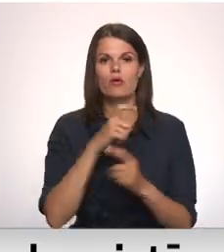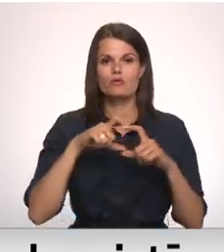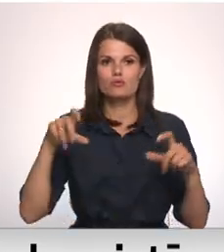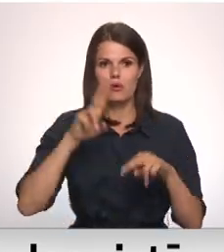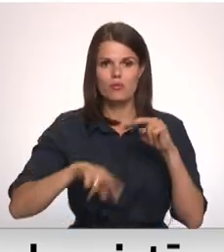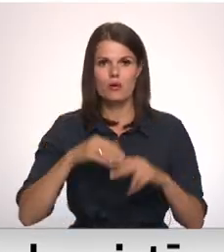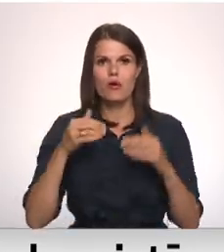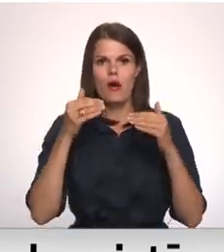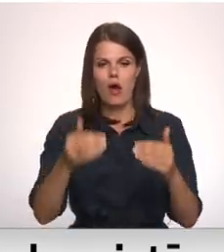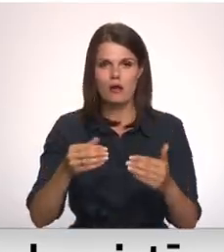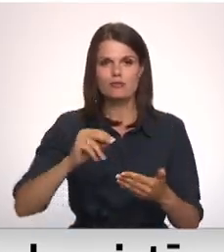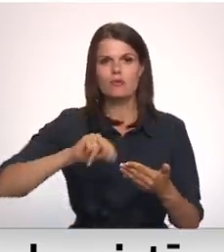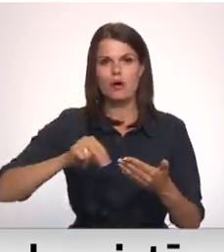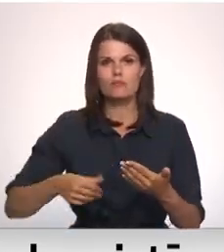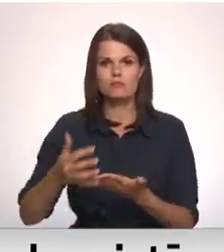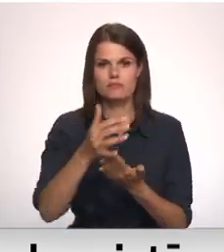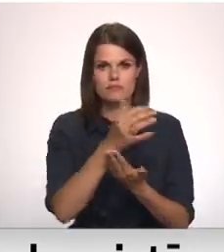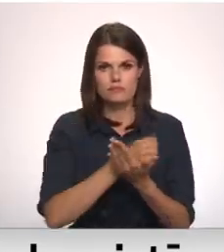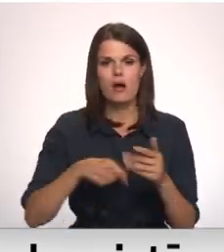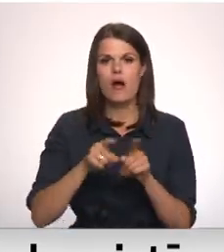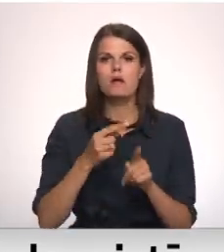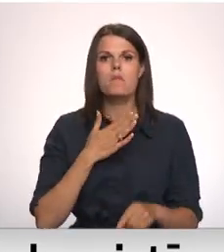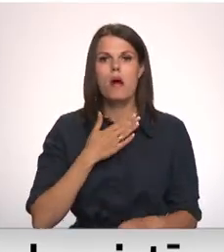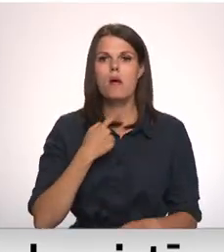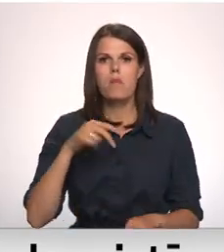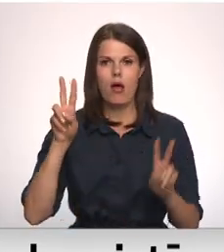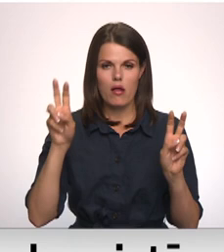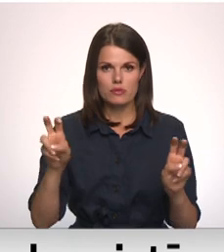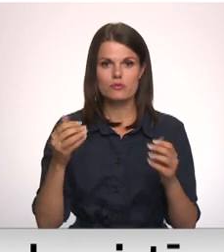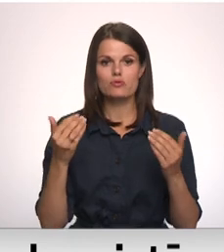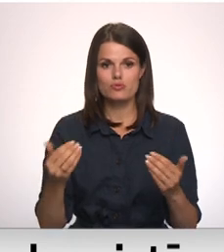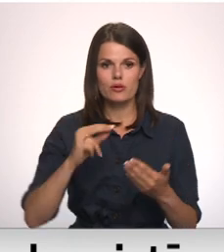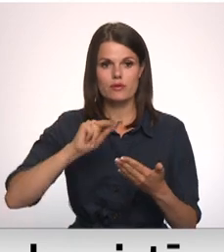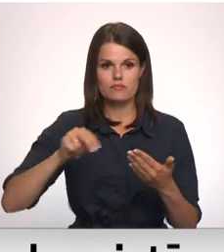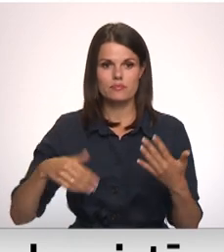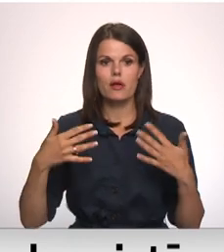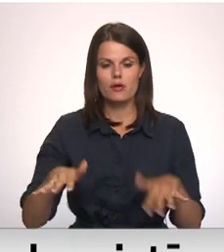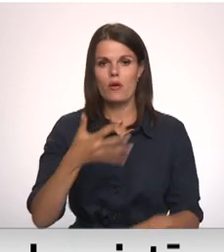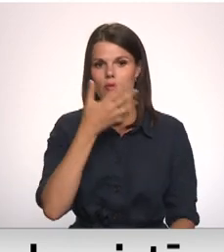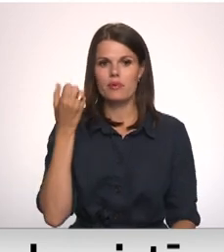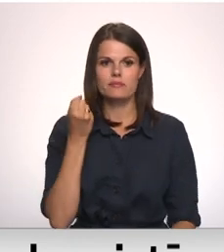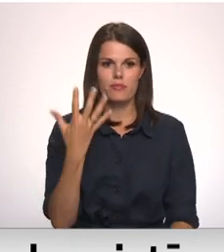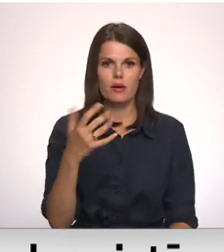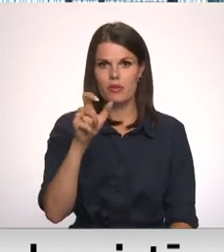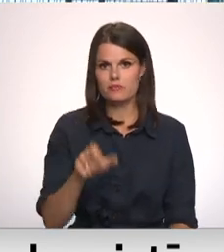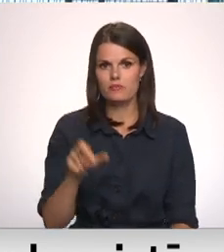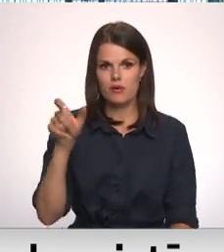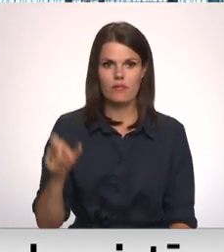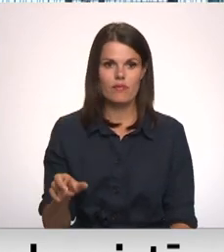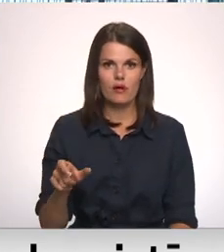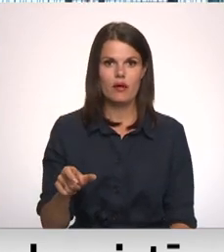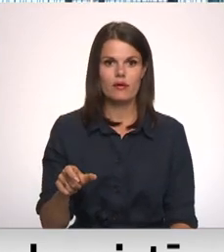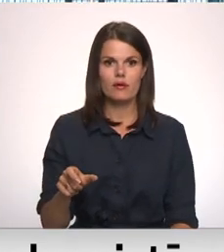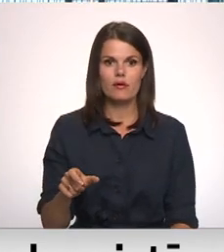būvniecības atlikšanu paraksts tiek vākt arī portālā Mana balss, kur līdz šodienai parakstījušies 515 cilvēki. Tā